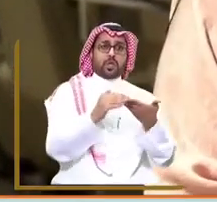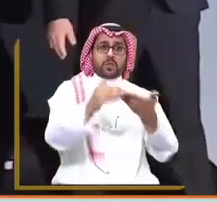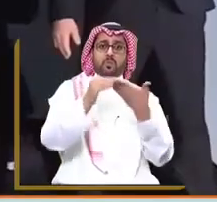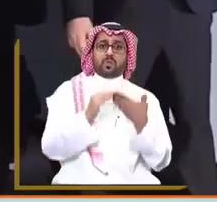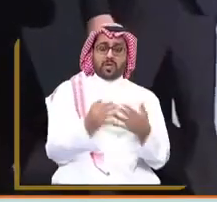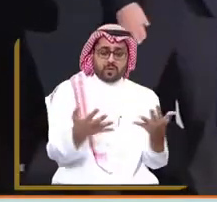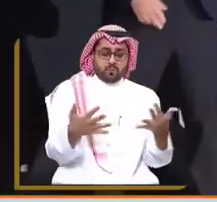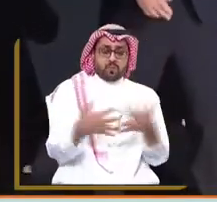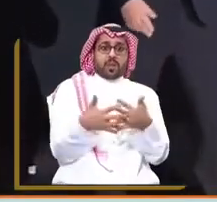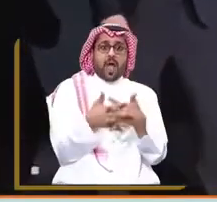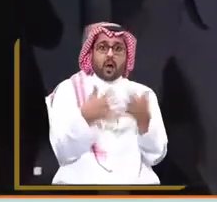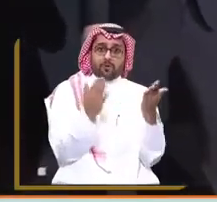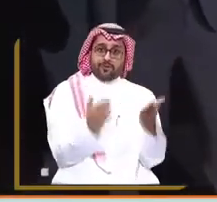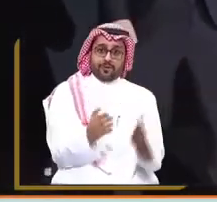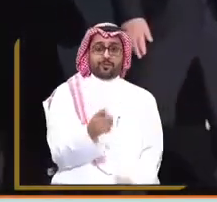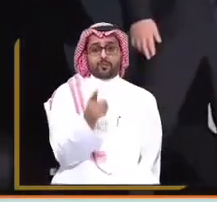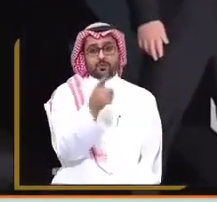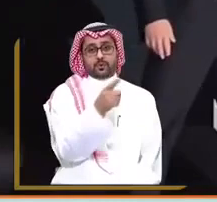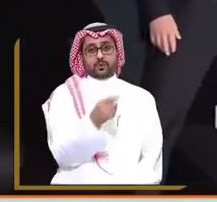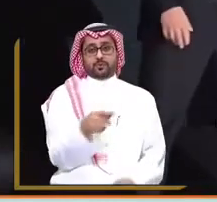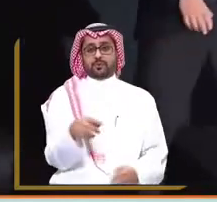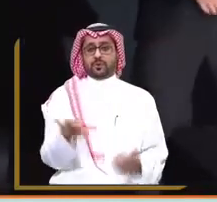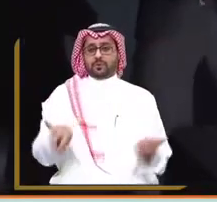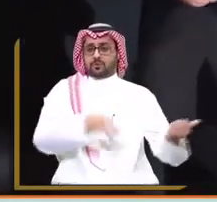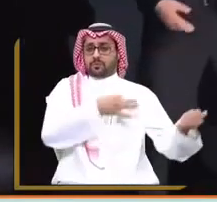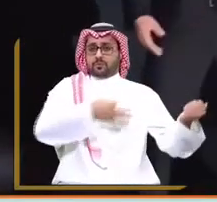متفاعل مع الضيوف.